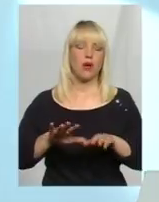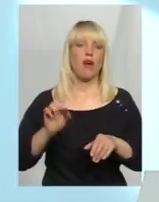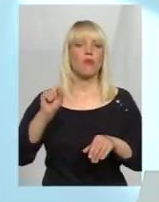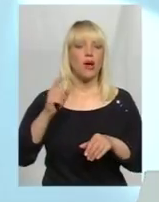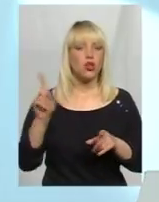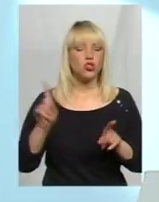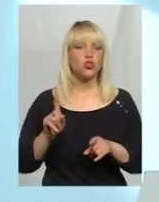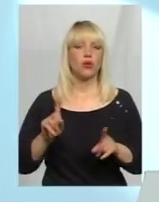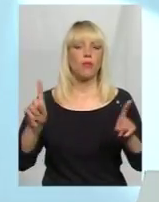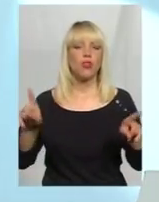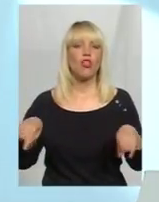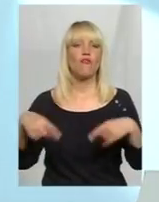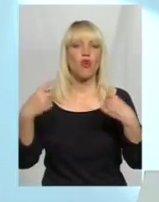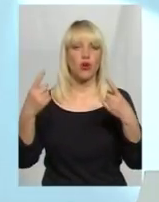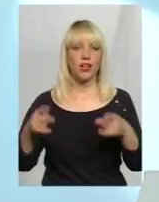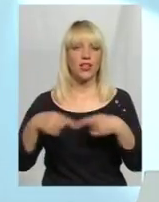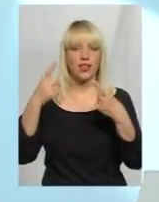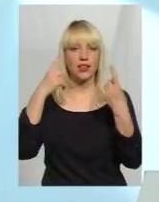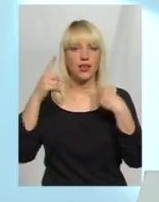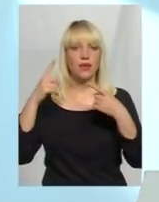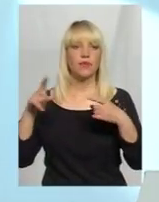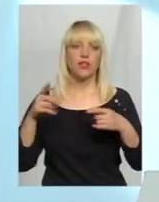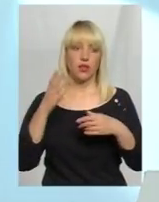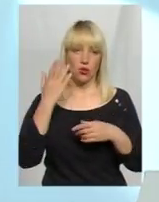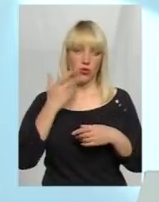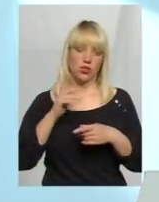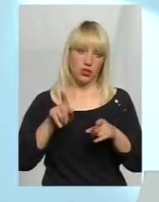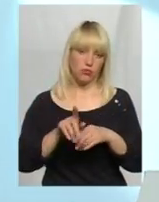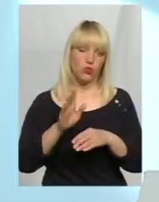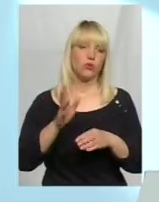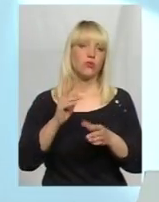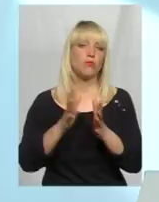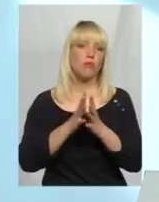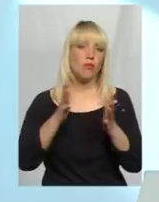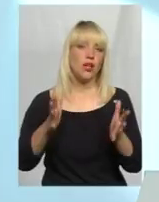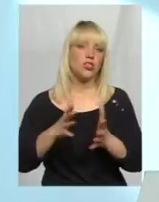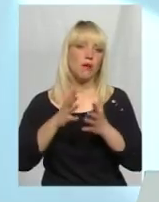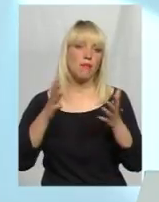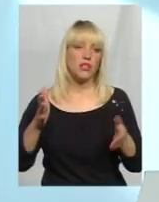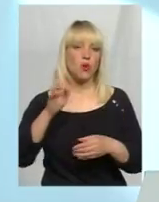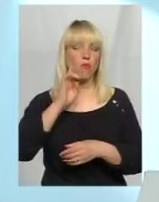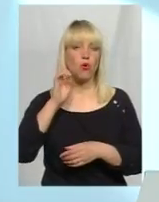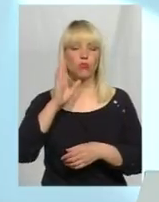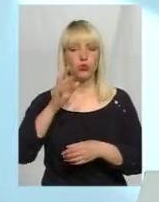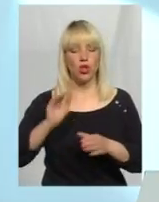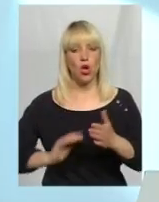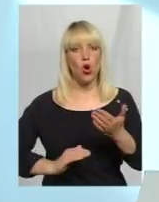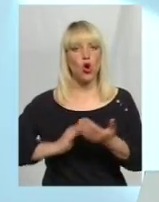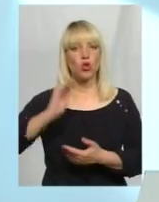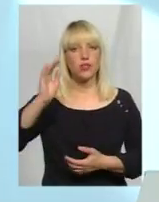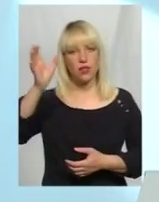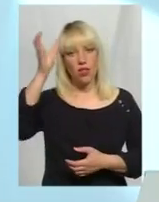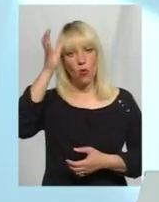ми створимо ці умови, то звичайно, що їх буде з кожним разом більше і більше, тому що буде рости науковий потенціал, буде